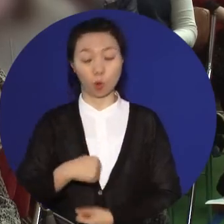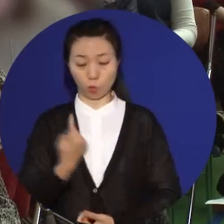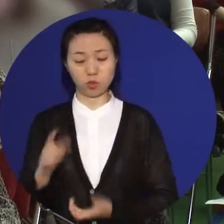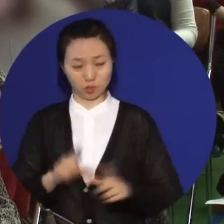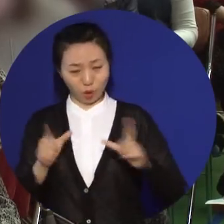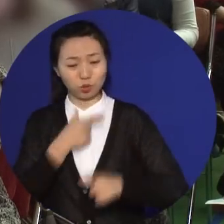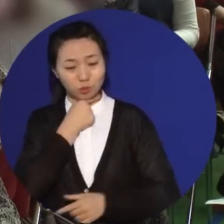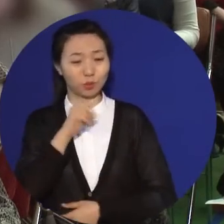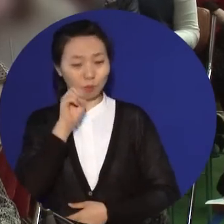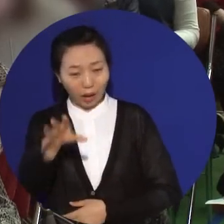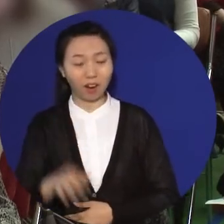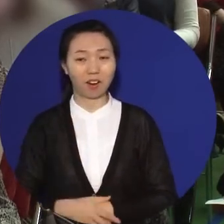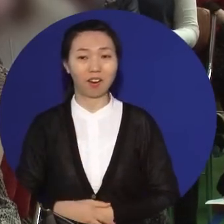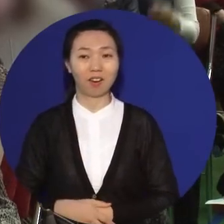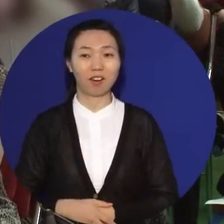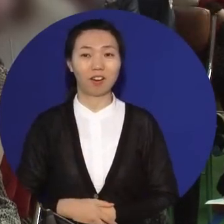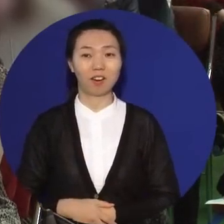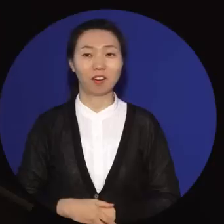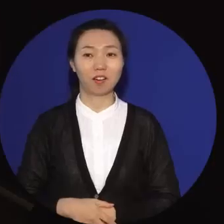싶다고.